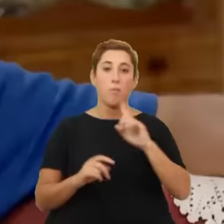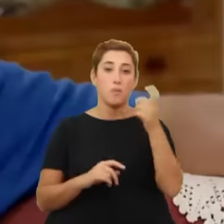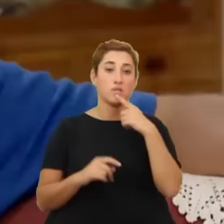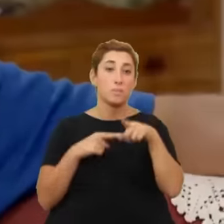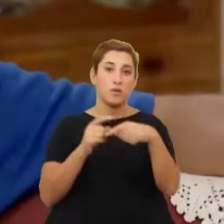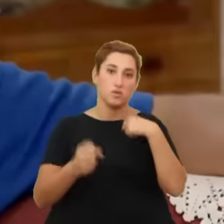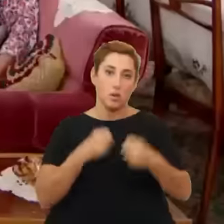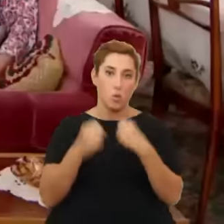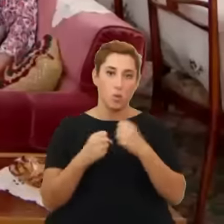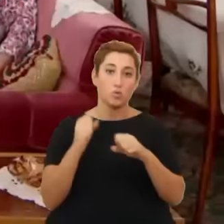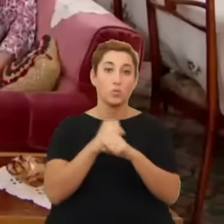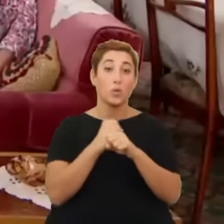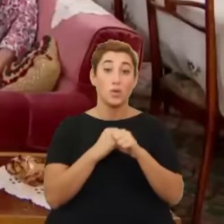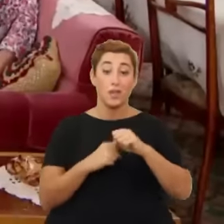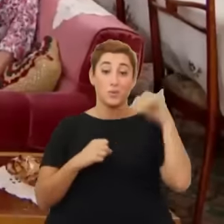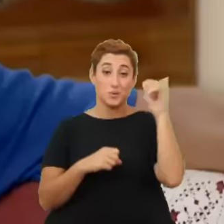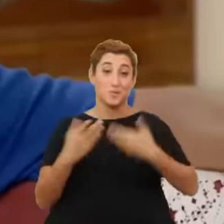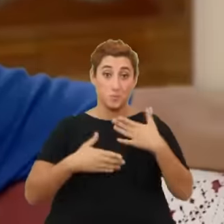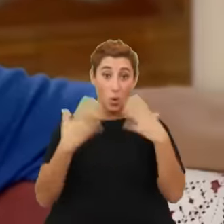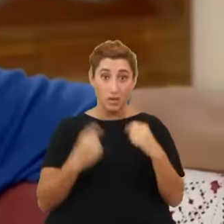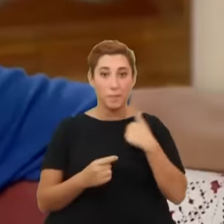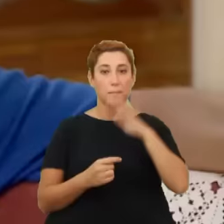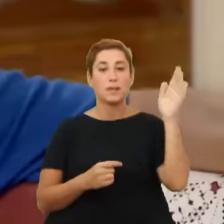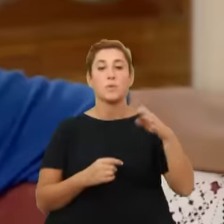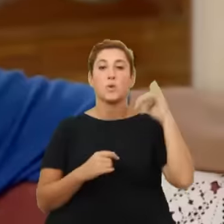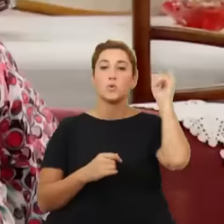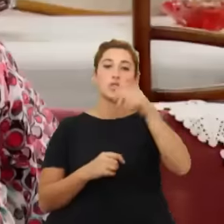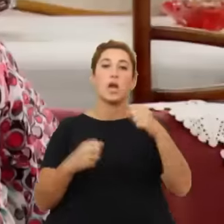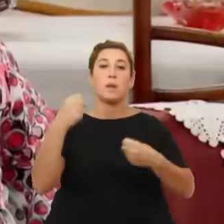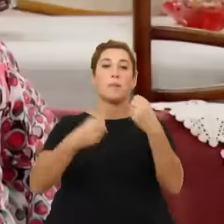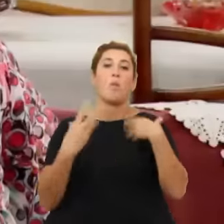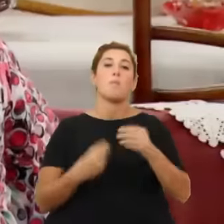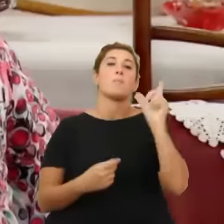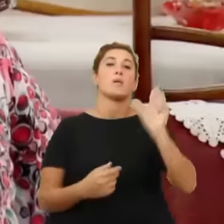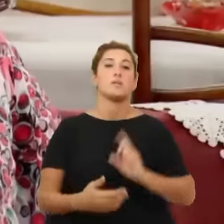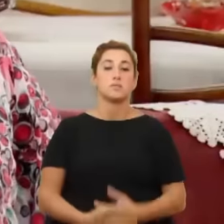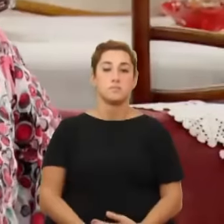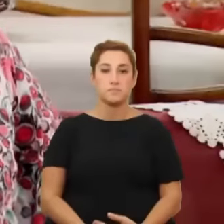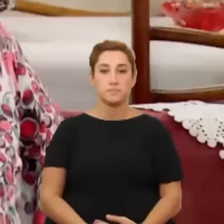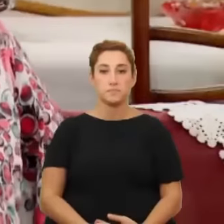10 yıl peşinde koşmuşum. Gülden hostes olacaksa benim de gidip pilot olmam lazım.